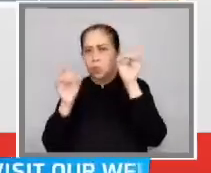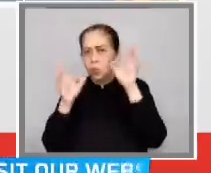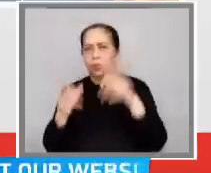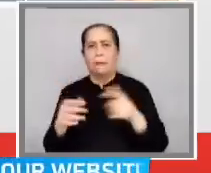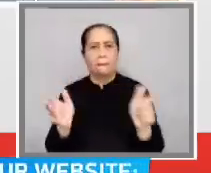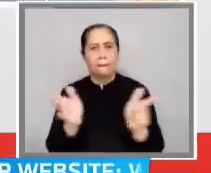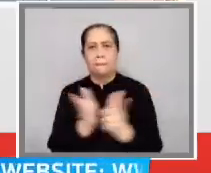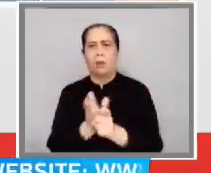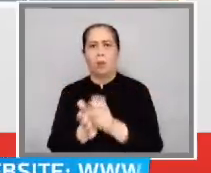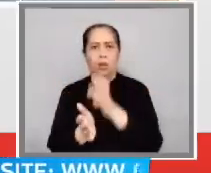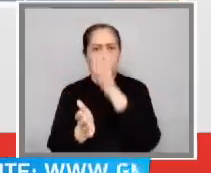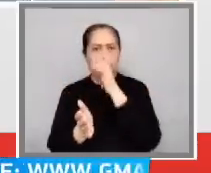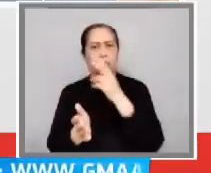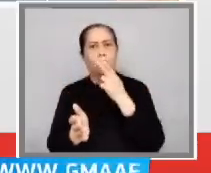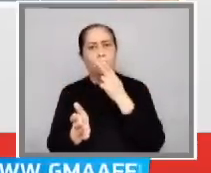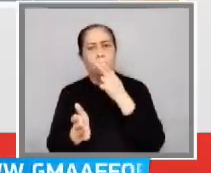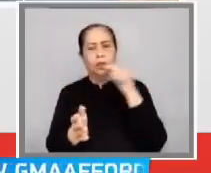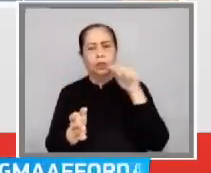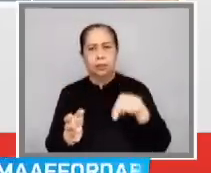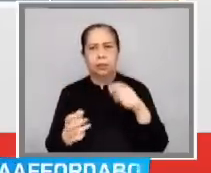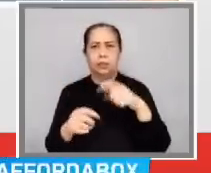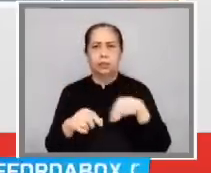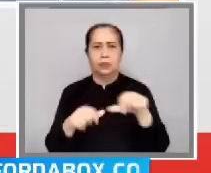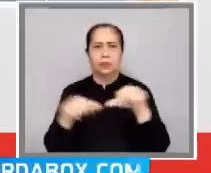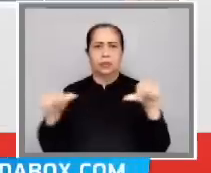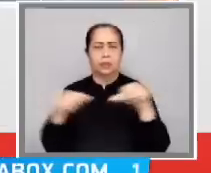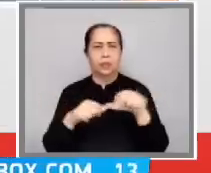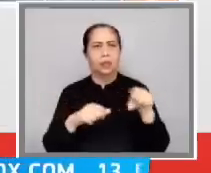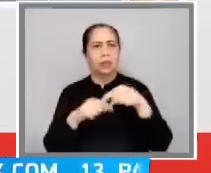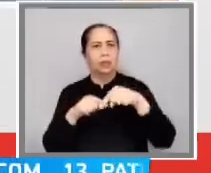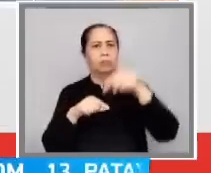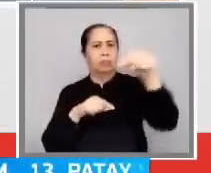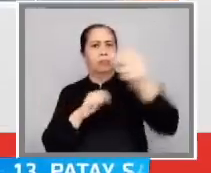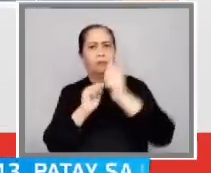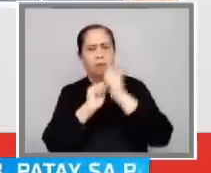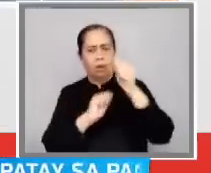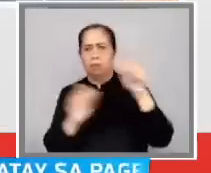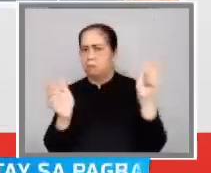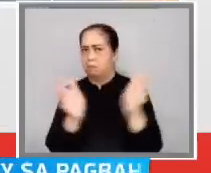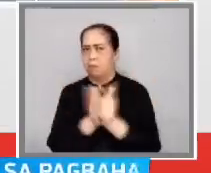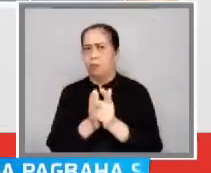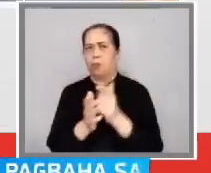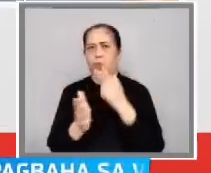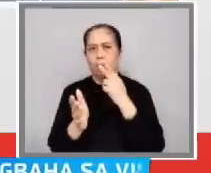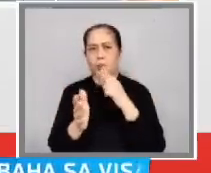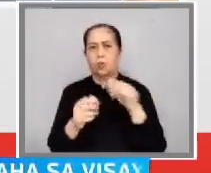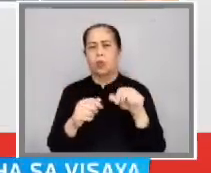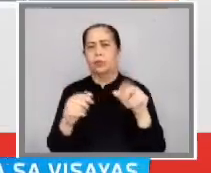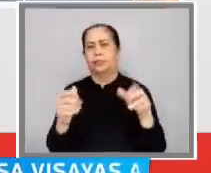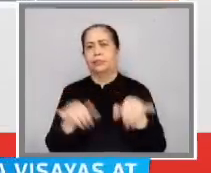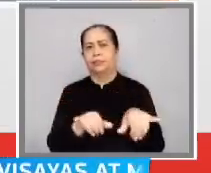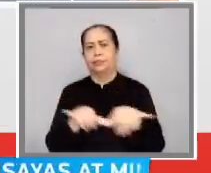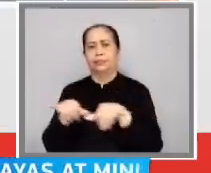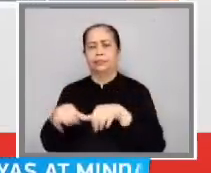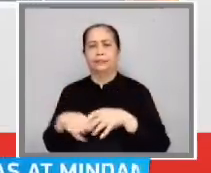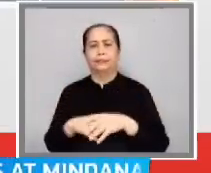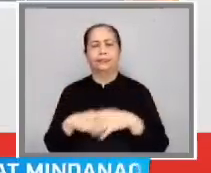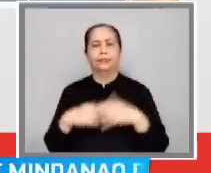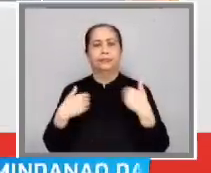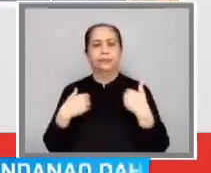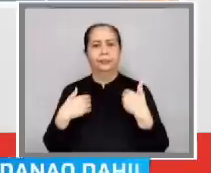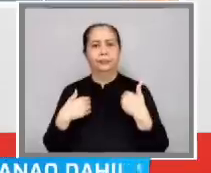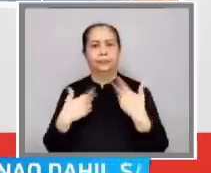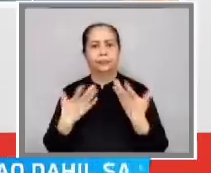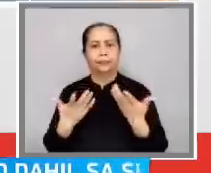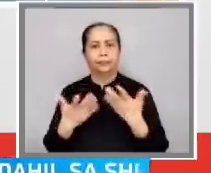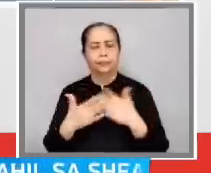ipinagbabawal. Hindi lamang dito sa area, kundi a few meters away from the area. Mm-hmm. May certain radius yan. Meron ding mga